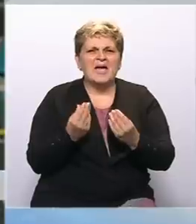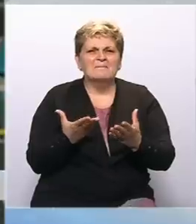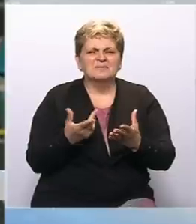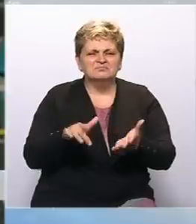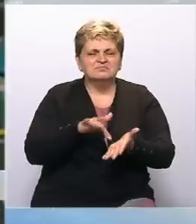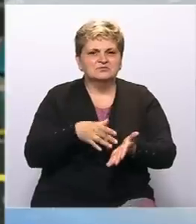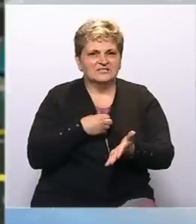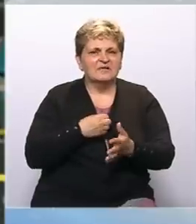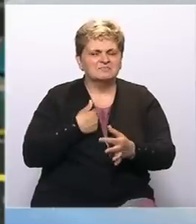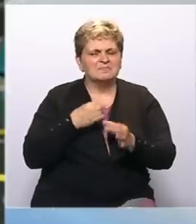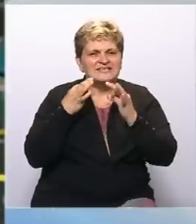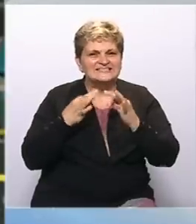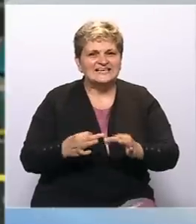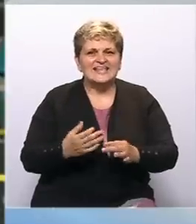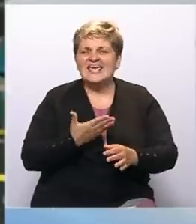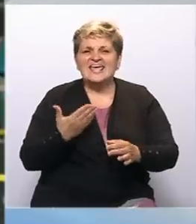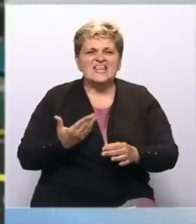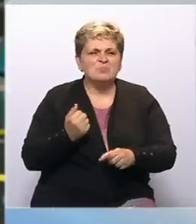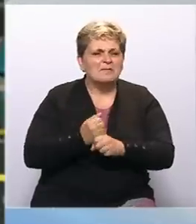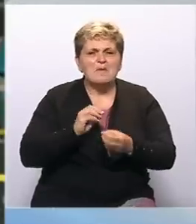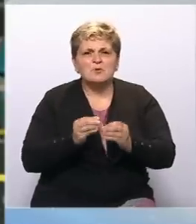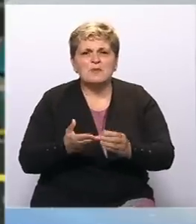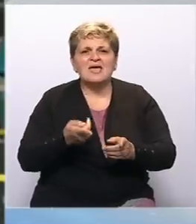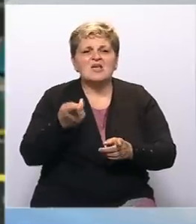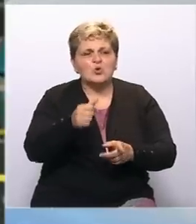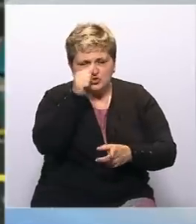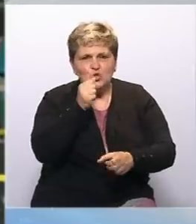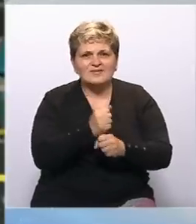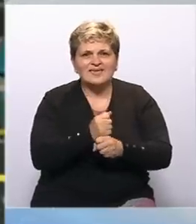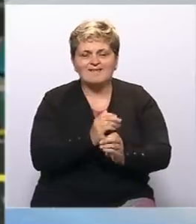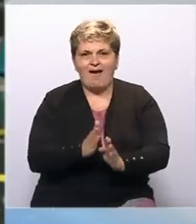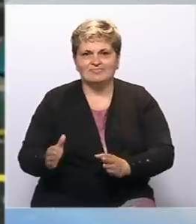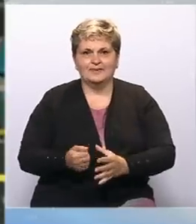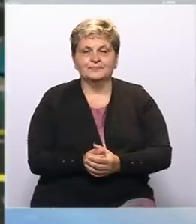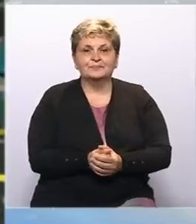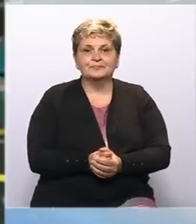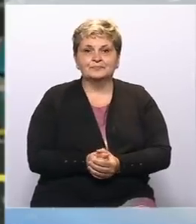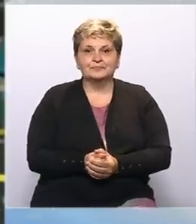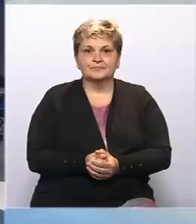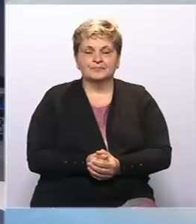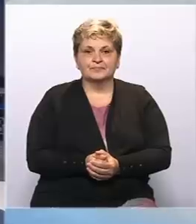katastrofe. Želim biti siguran da nećemo poremetiti tekuće napore oporavka.